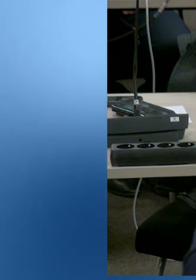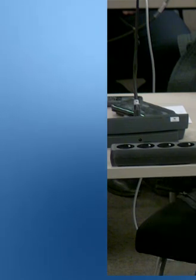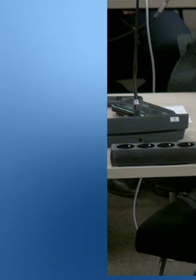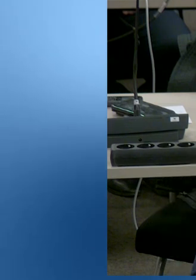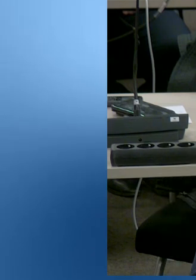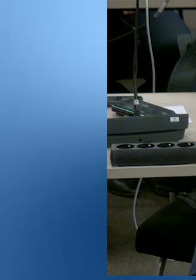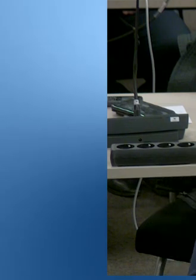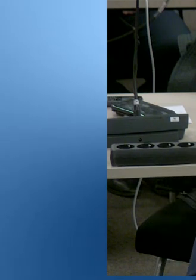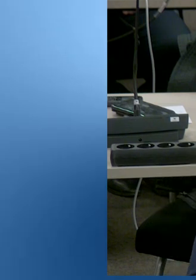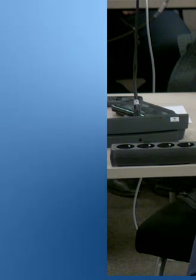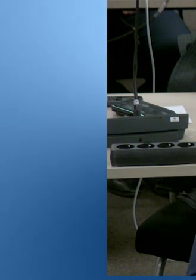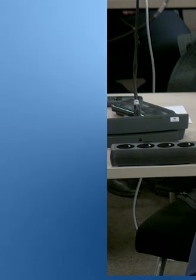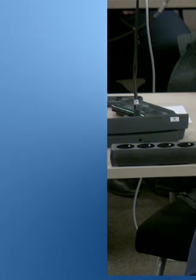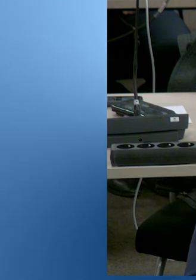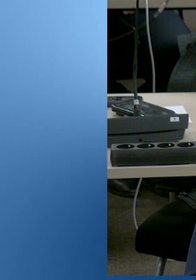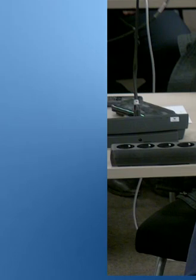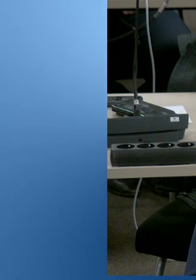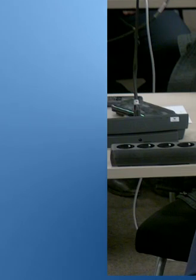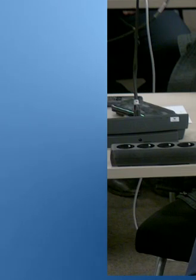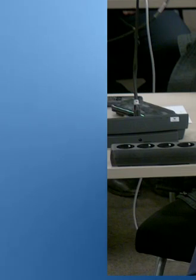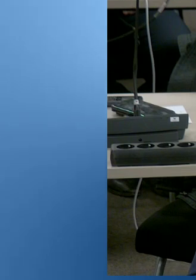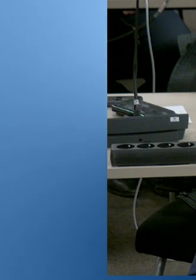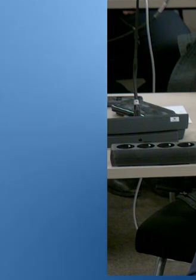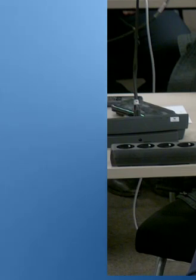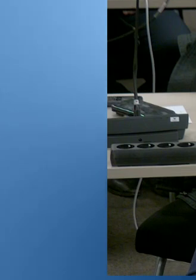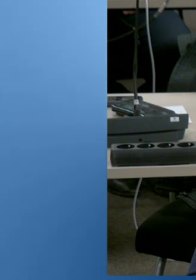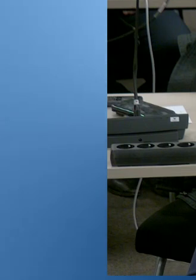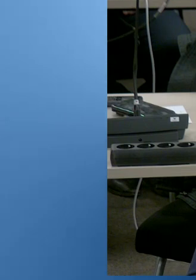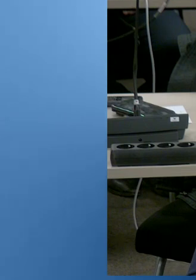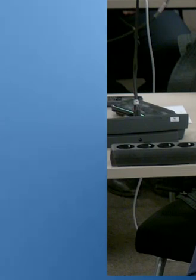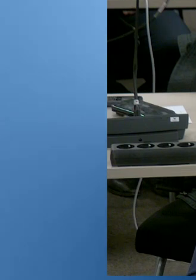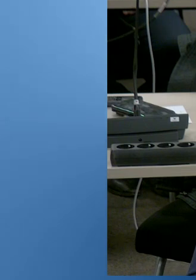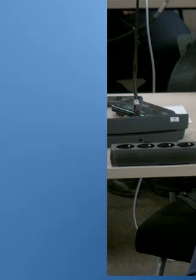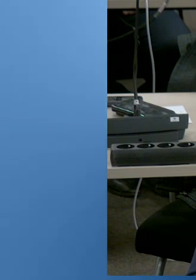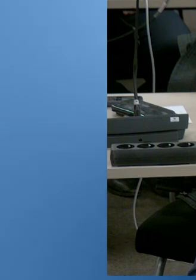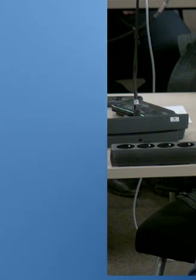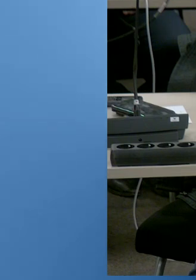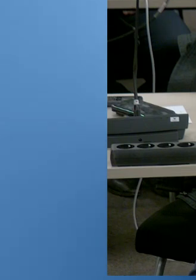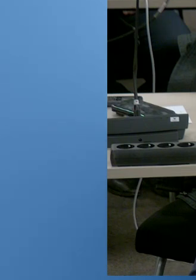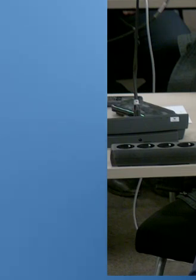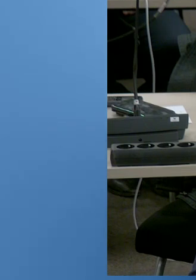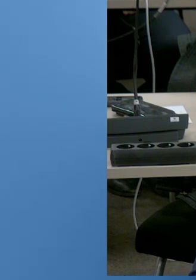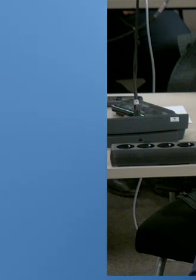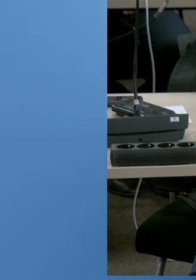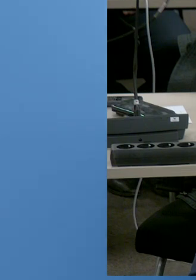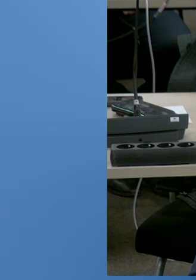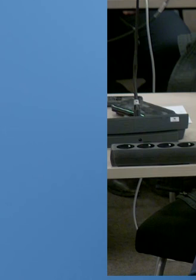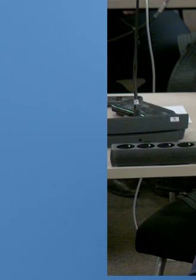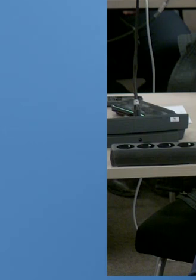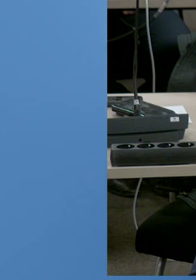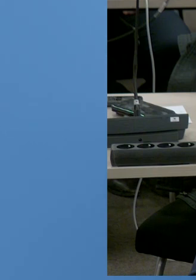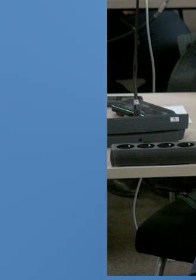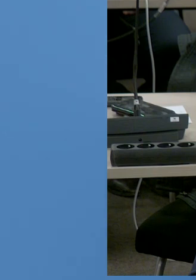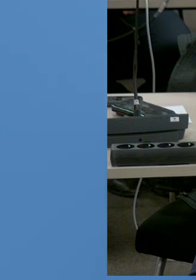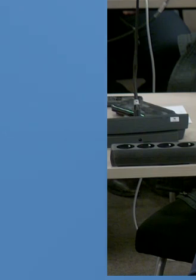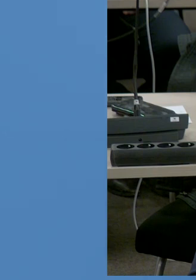inégalités culturelles pour les droit de savoir tout au long de la vie c'est-à-dire pour des des valeurs des qui sont défendu à travers les éducation populaire